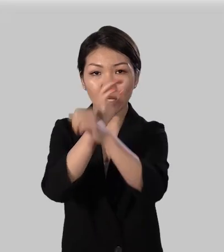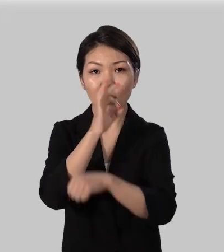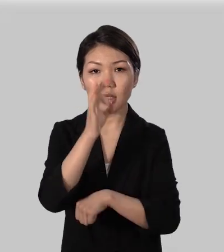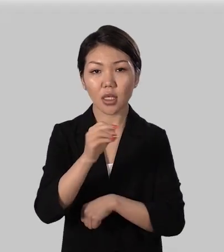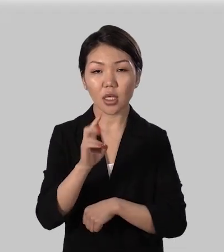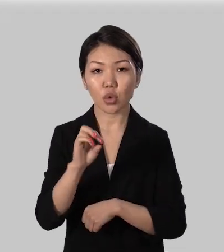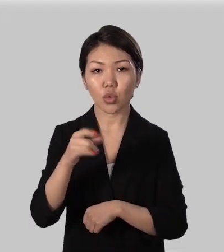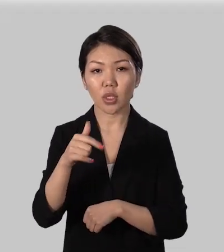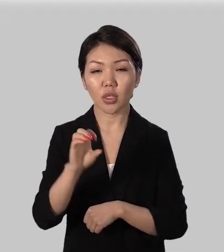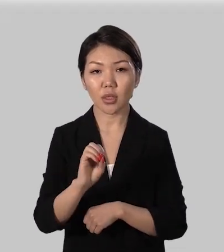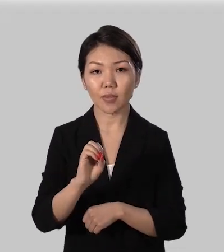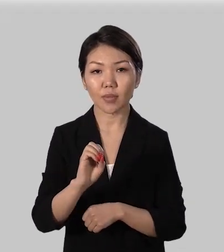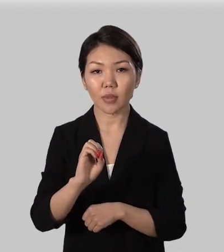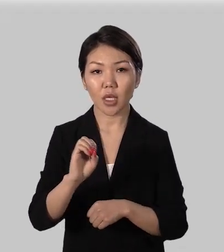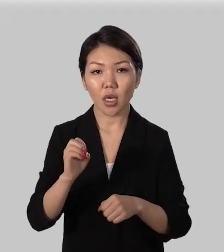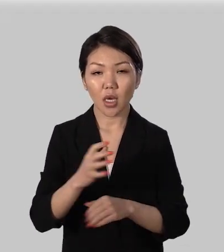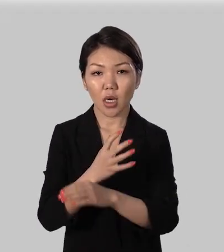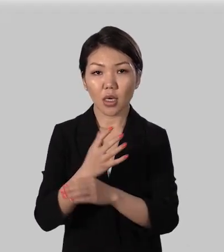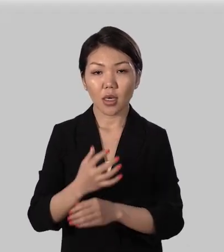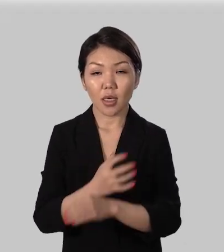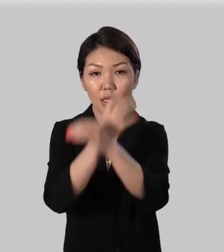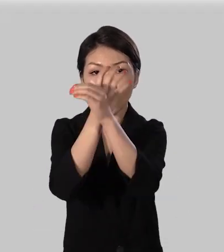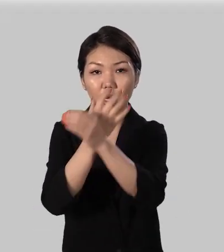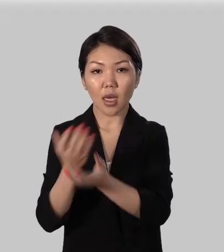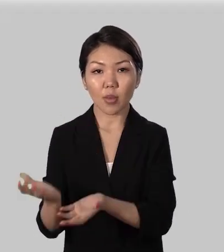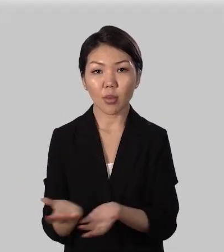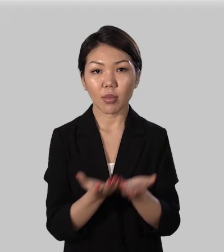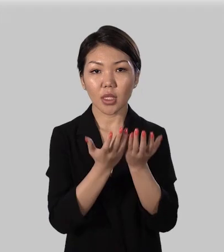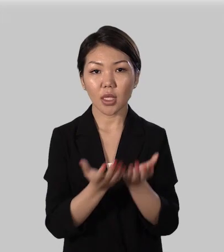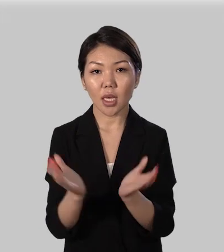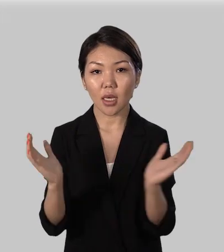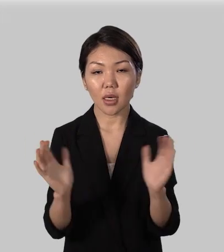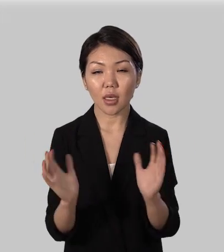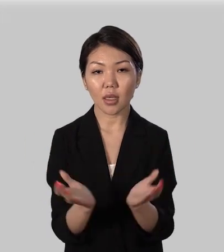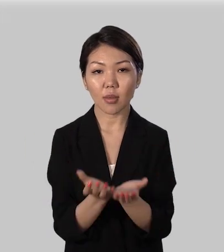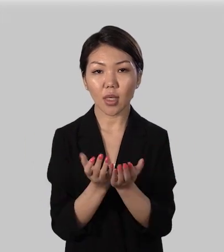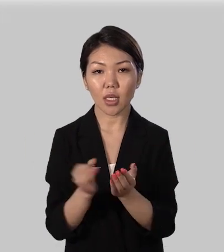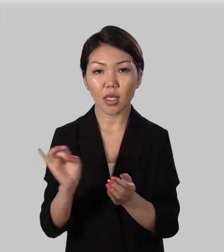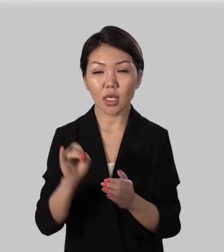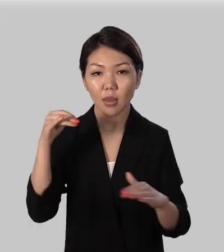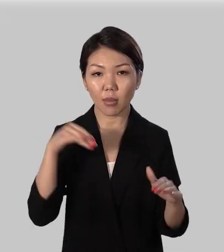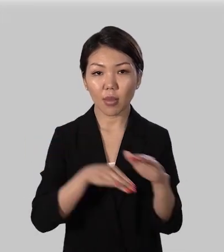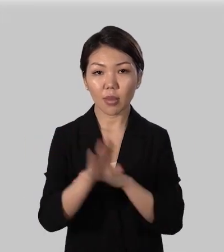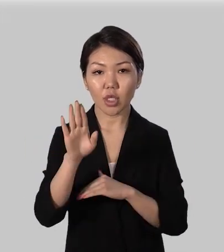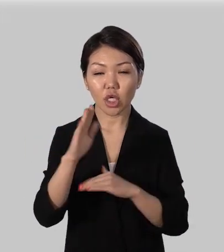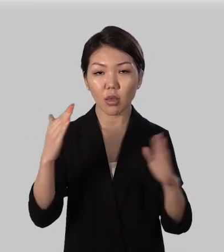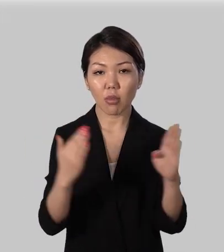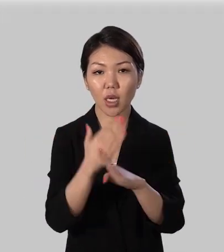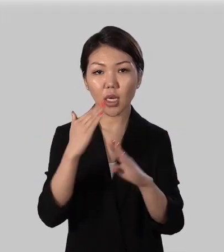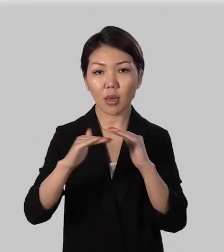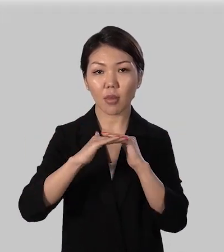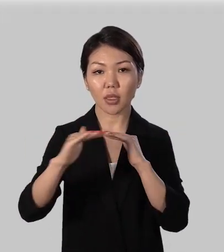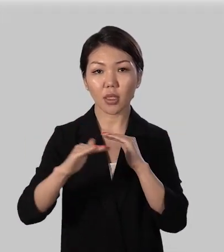рогами подняла колыбель и побежала по горам по долам подальше от